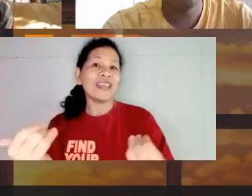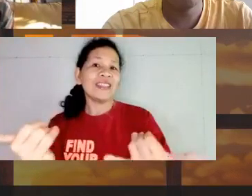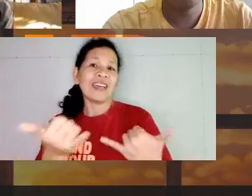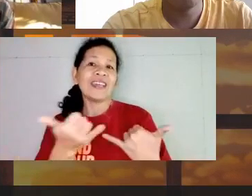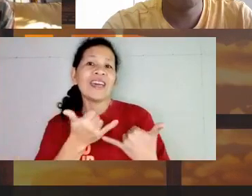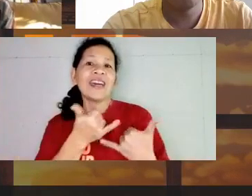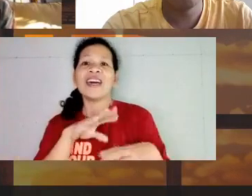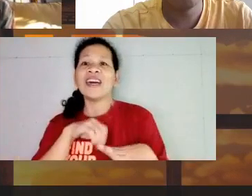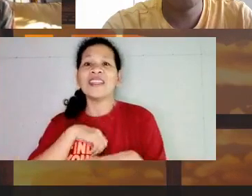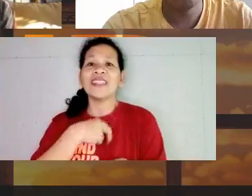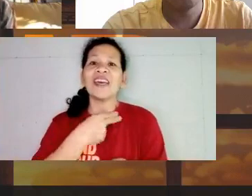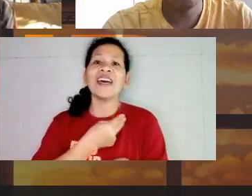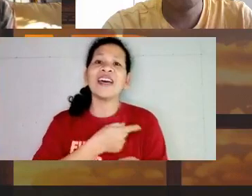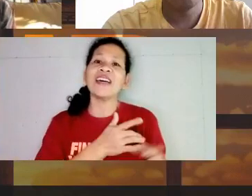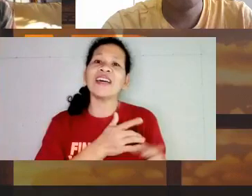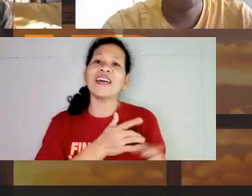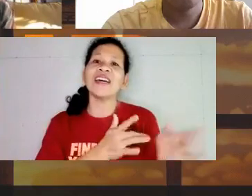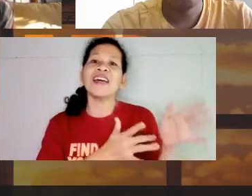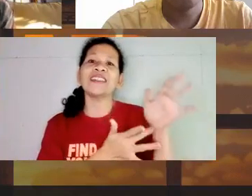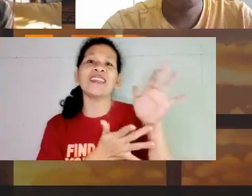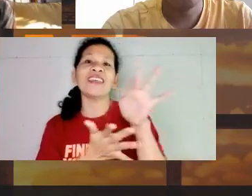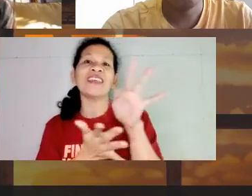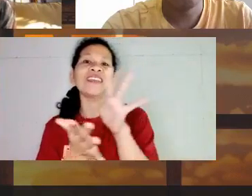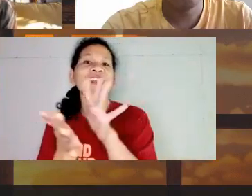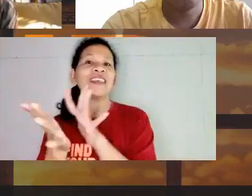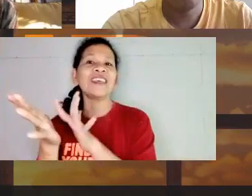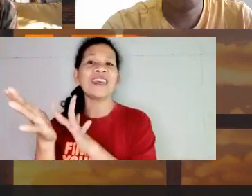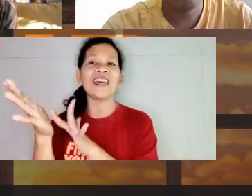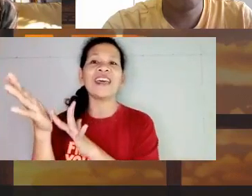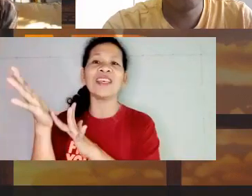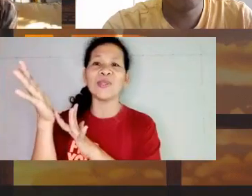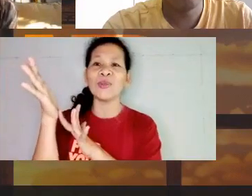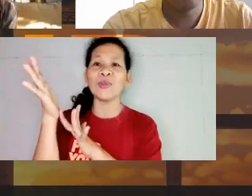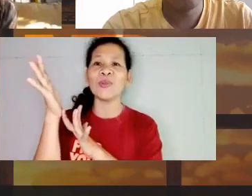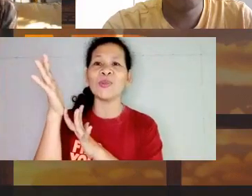pagsunod, tatahal sa atin si